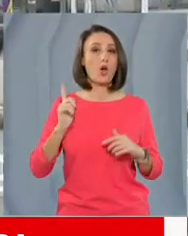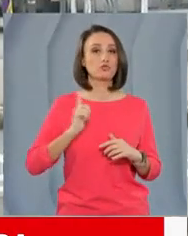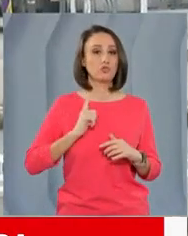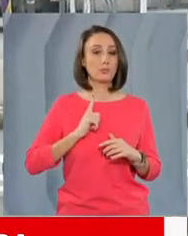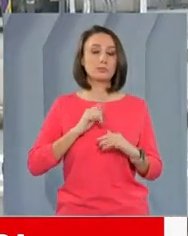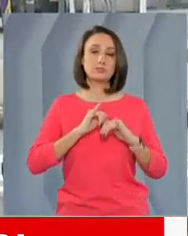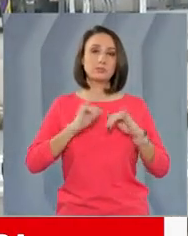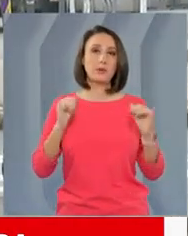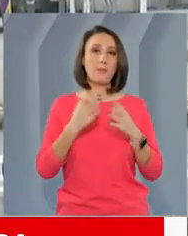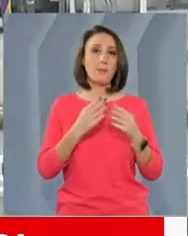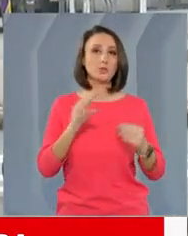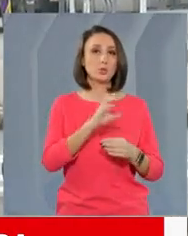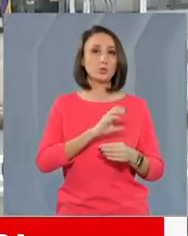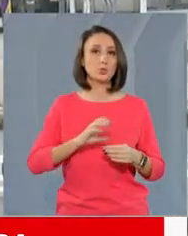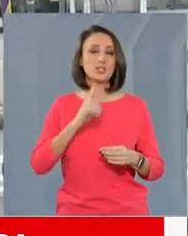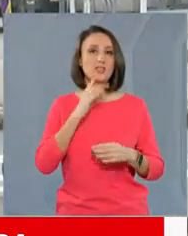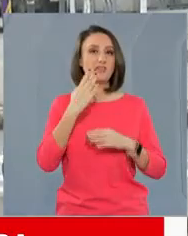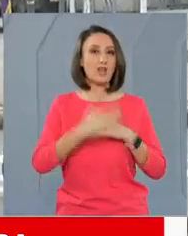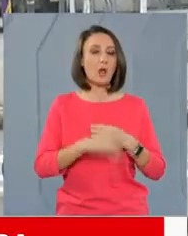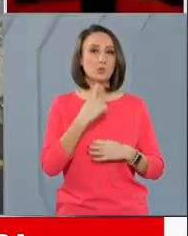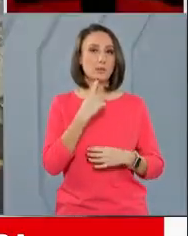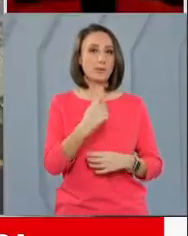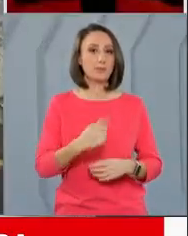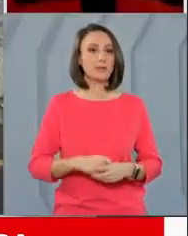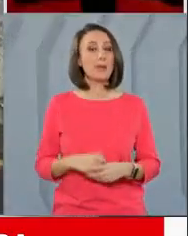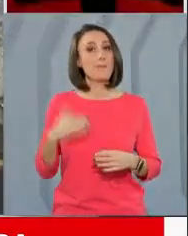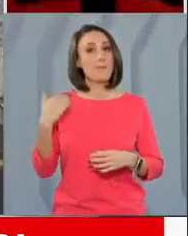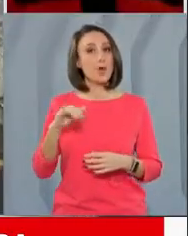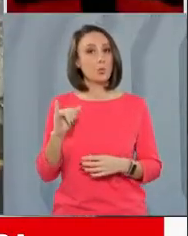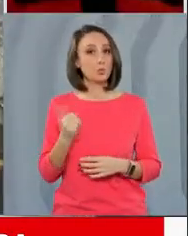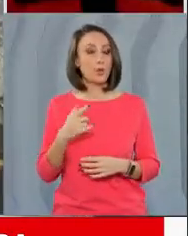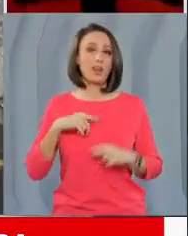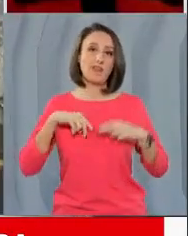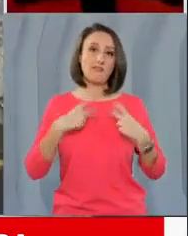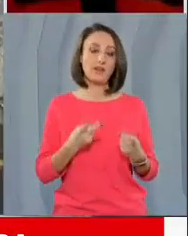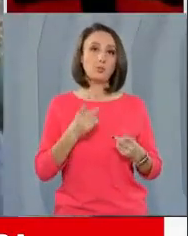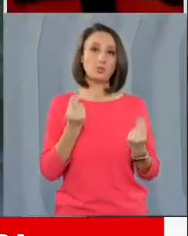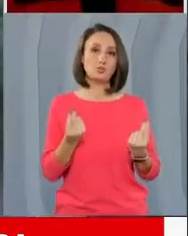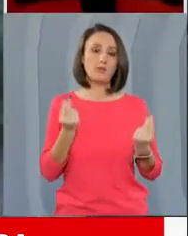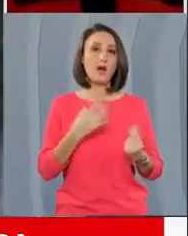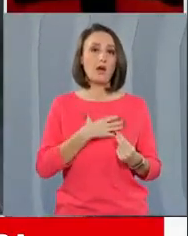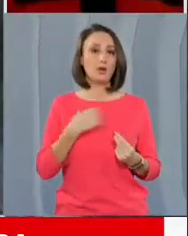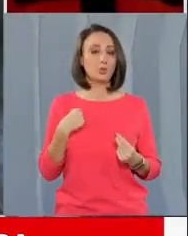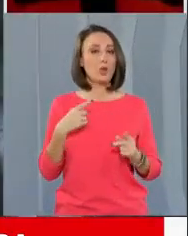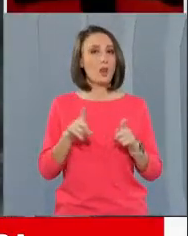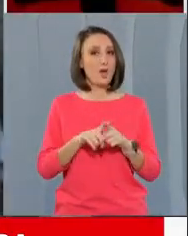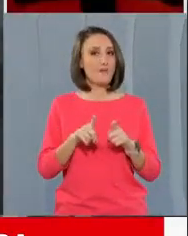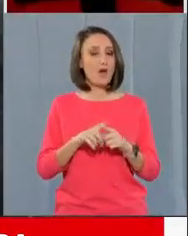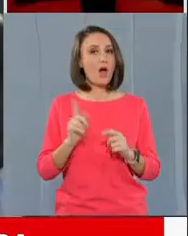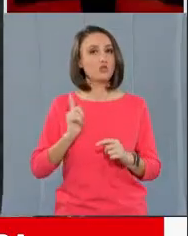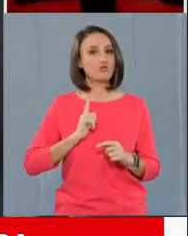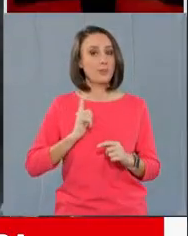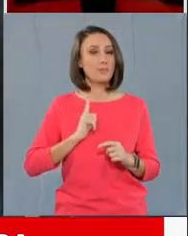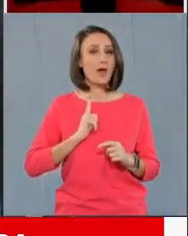să cuprindă mai multe județe abia spre finalul săptămânii. Miercuri și joi revenim la un regim termic apropiat în sfârșit de